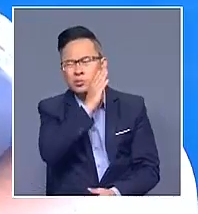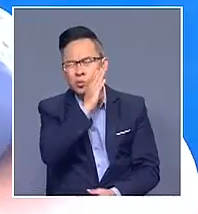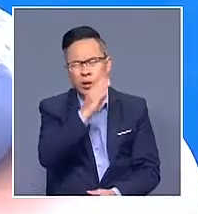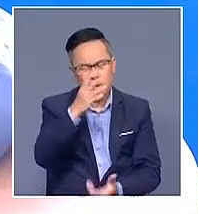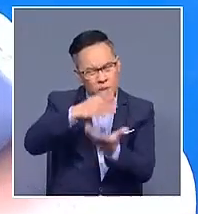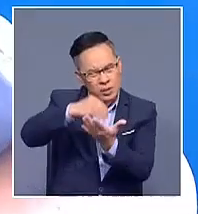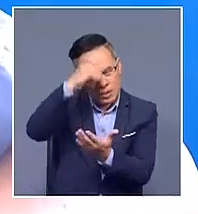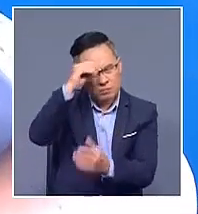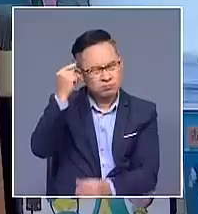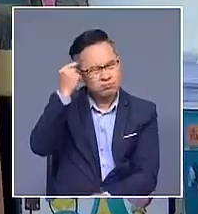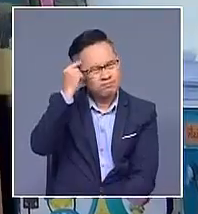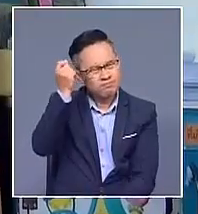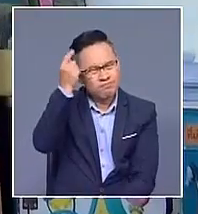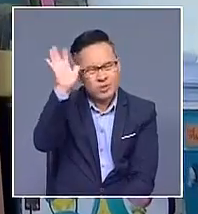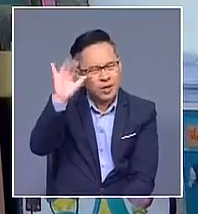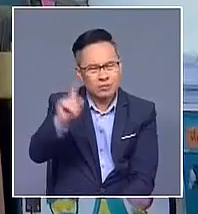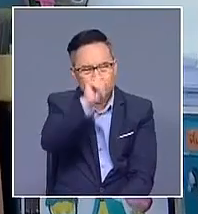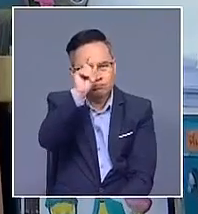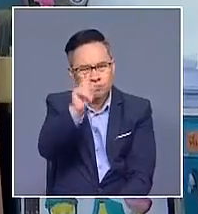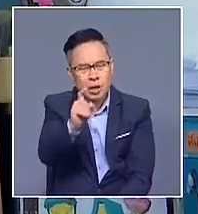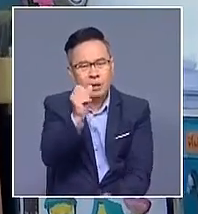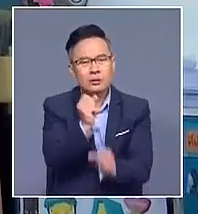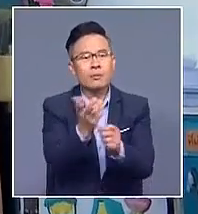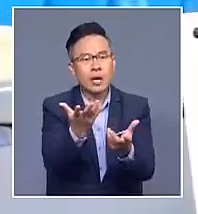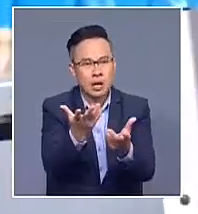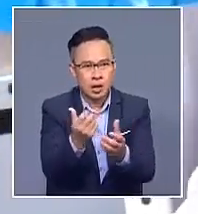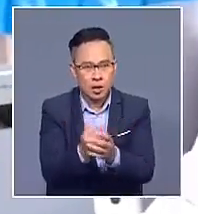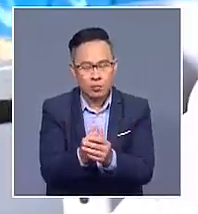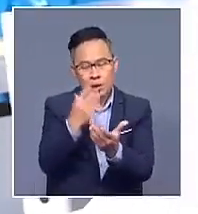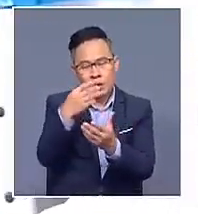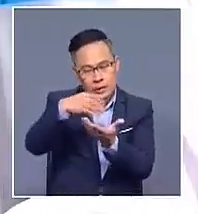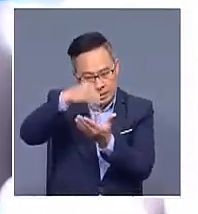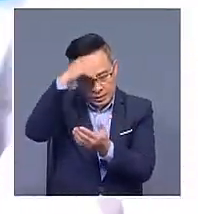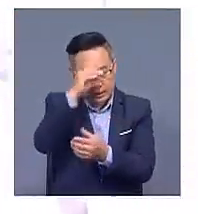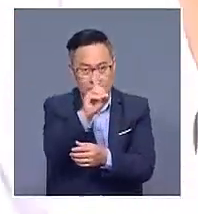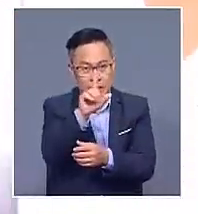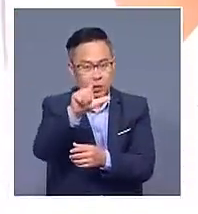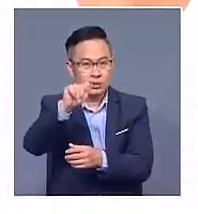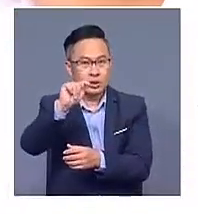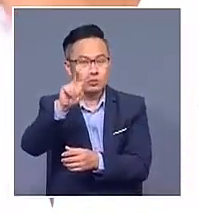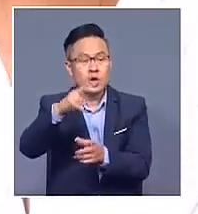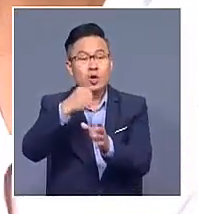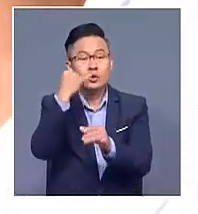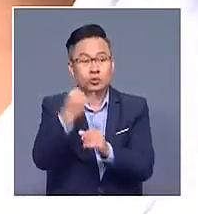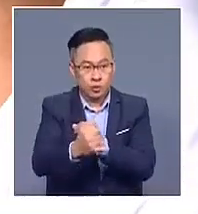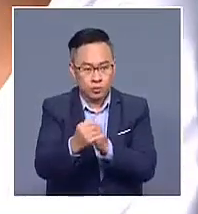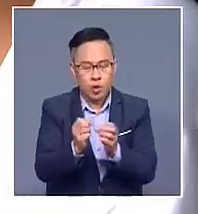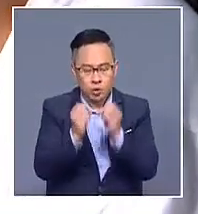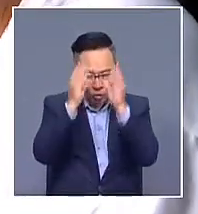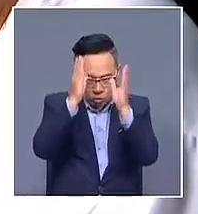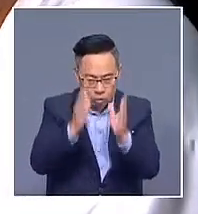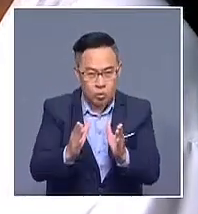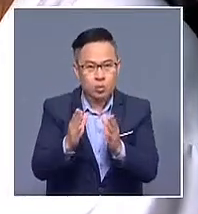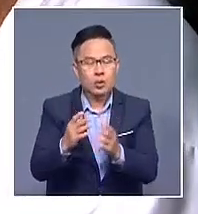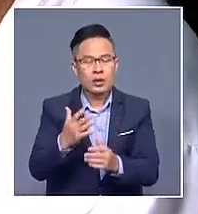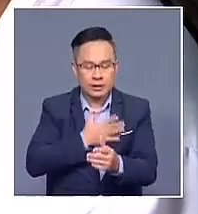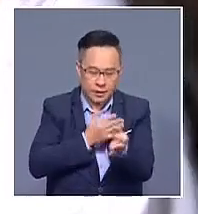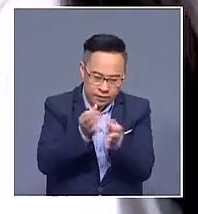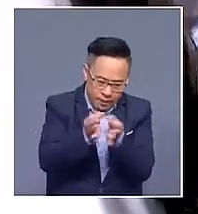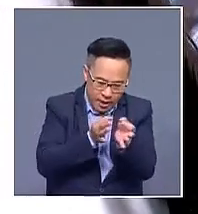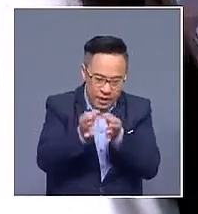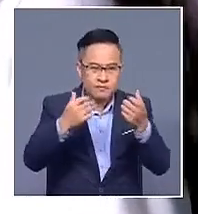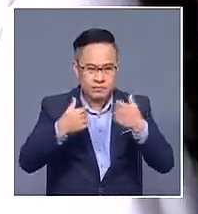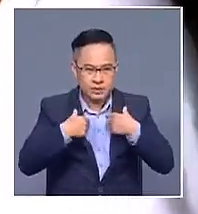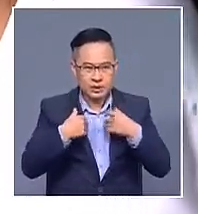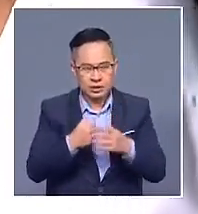ครูที่มาช่วยเสริมจาก DLTV จบแล้วค่ะ ก็คือคุณครูก็จะกลับเข้ามาดูอะไรอย่างนี้ถูกไหมได้เคยถามคำถามคุ